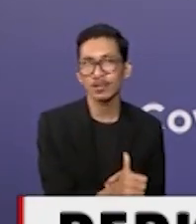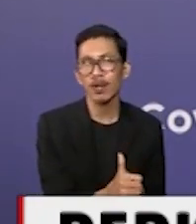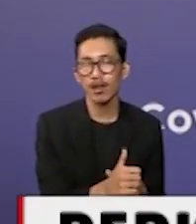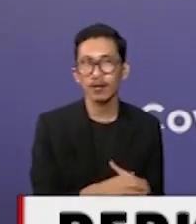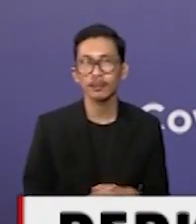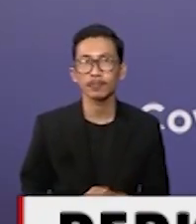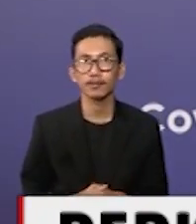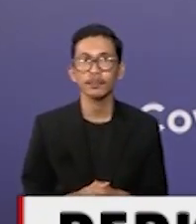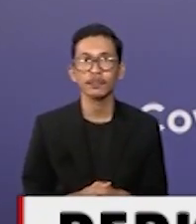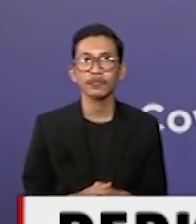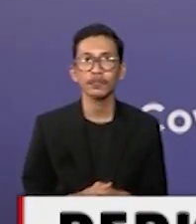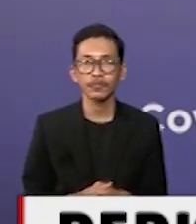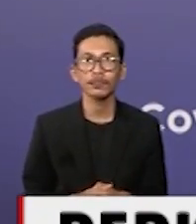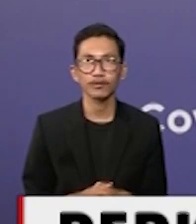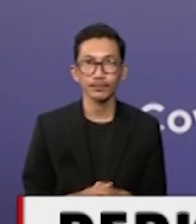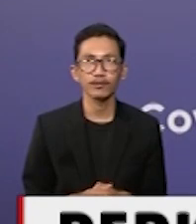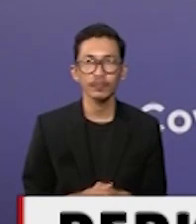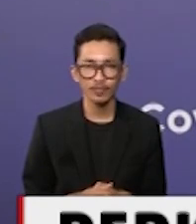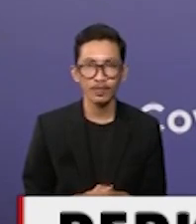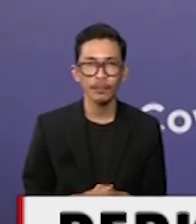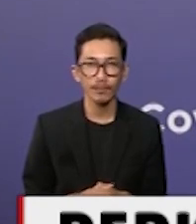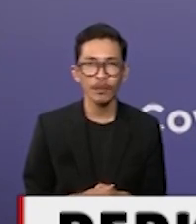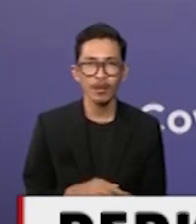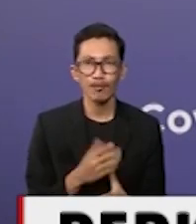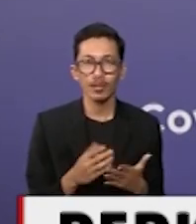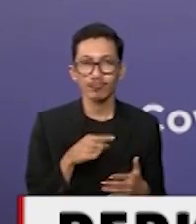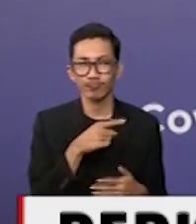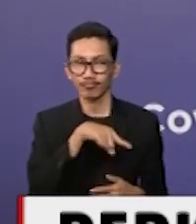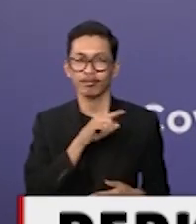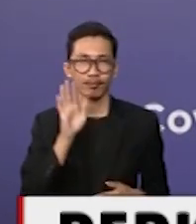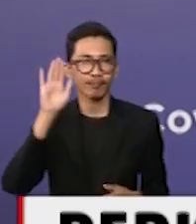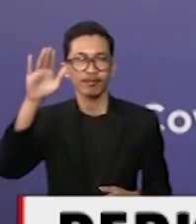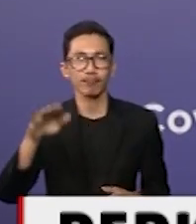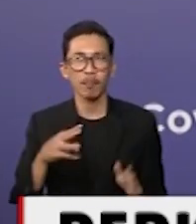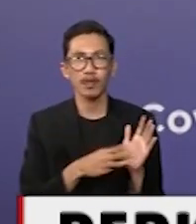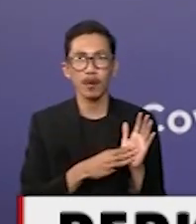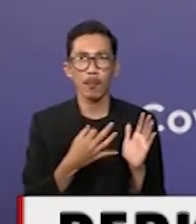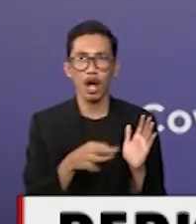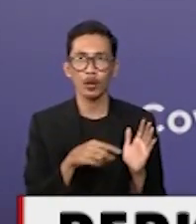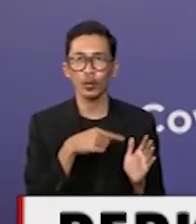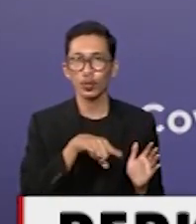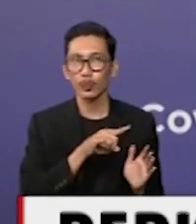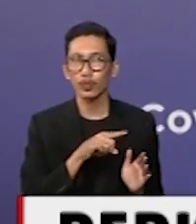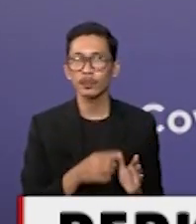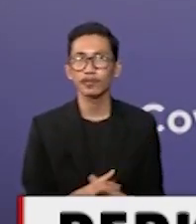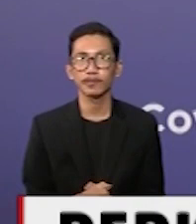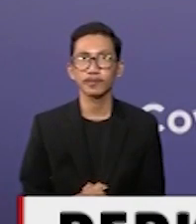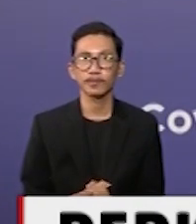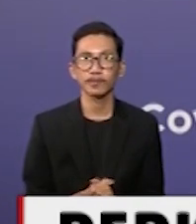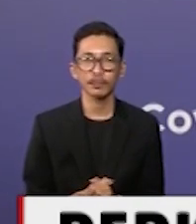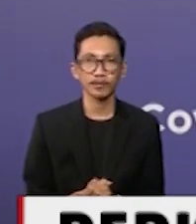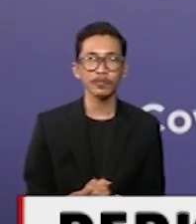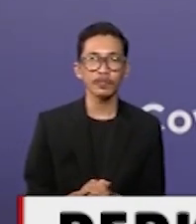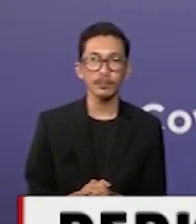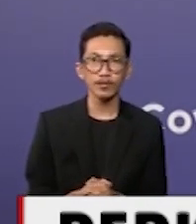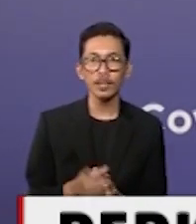untuk tertular. Dan ini memberikan gambaran kasus baru yang muncul. Beberapa saat kita